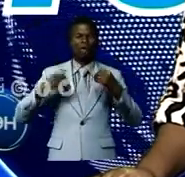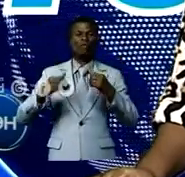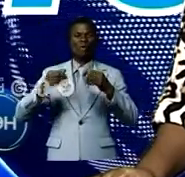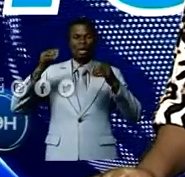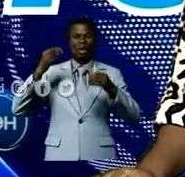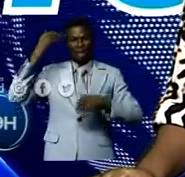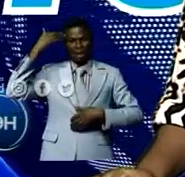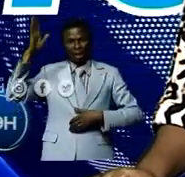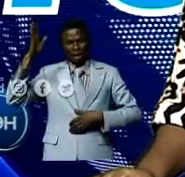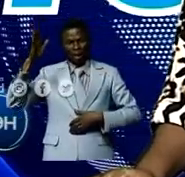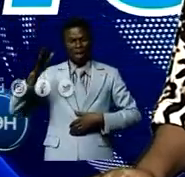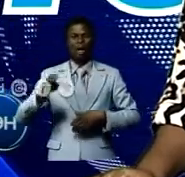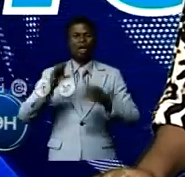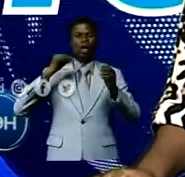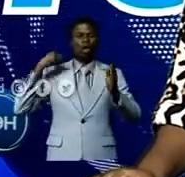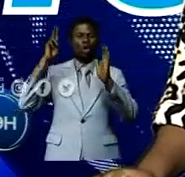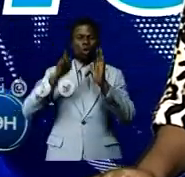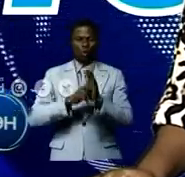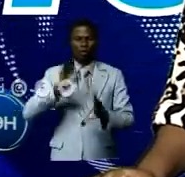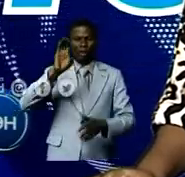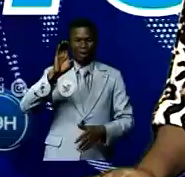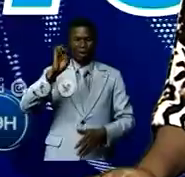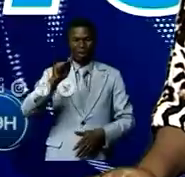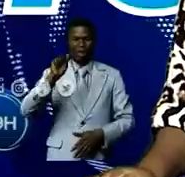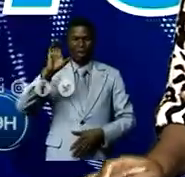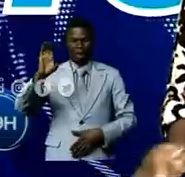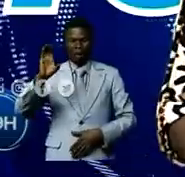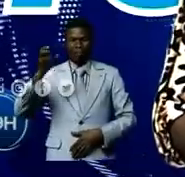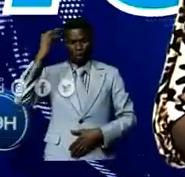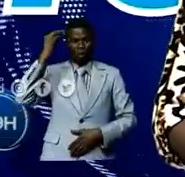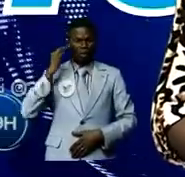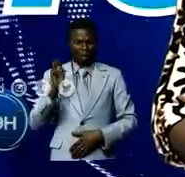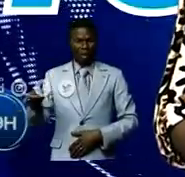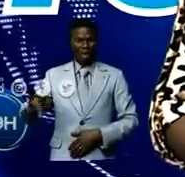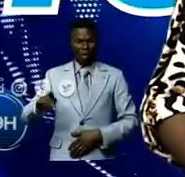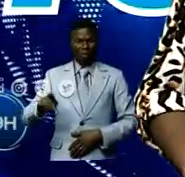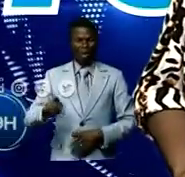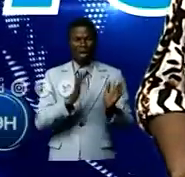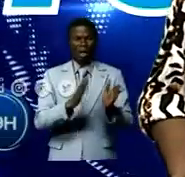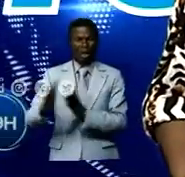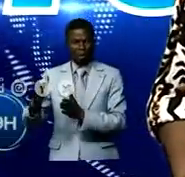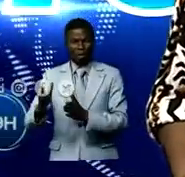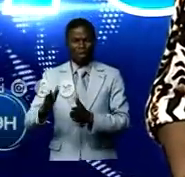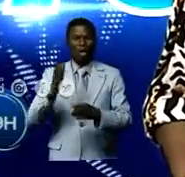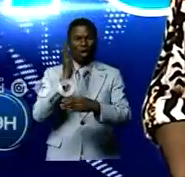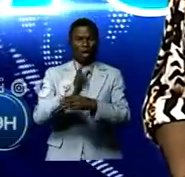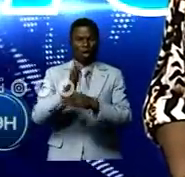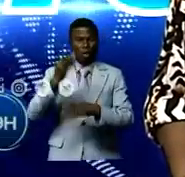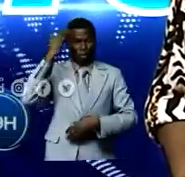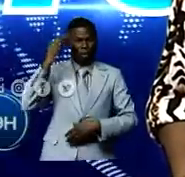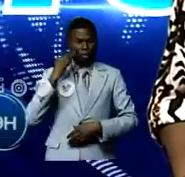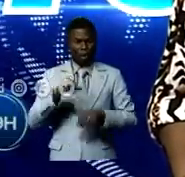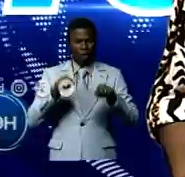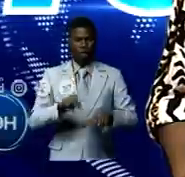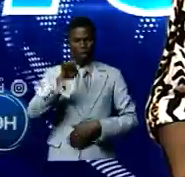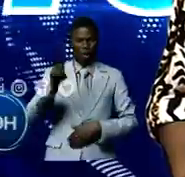gouvernement de la CEAC. Le ministre de l'Intégration régionale a exposé l'évolution de préparatifs au Conseil de ministres ce